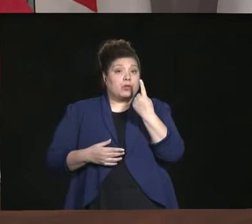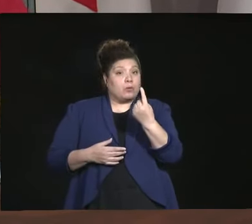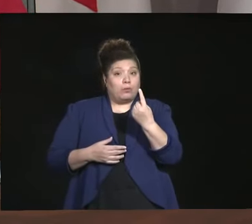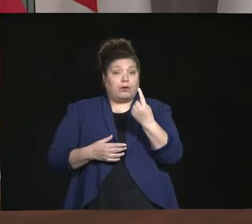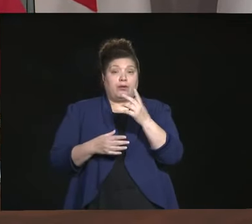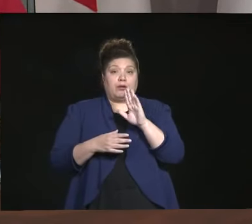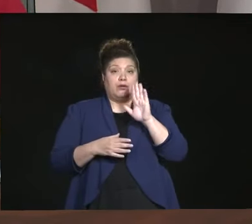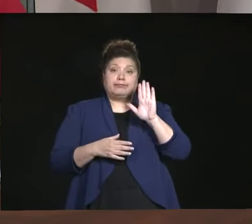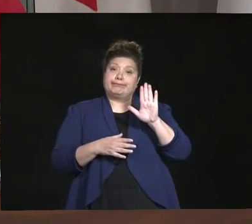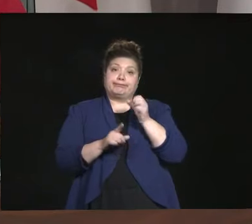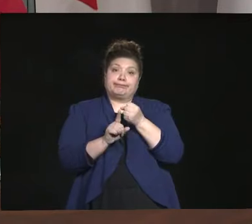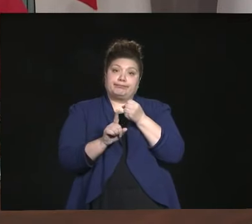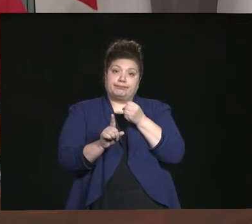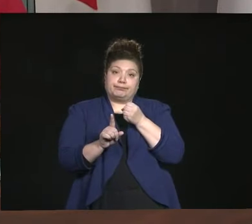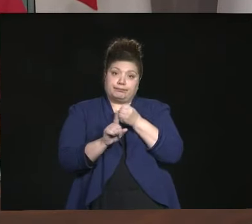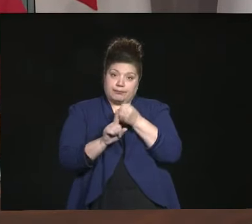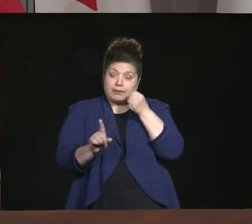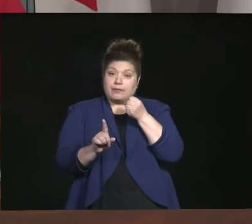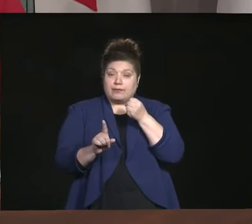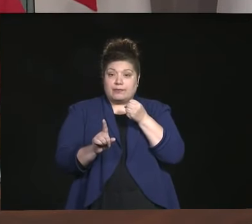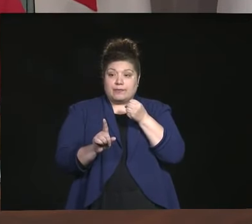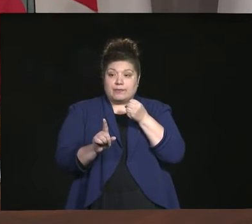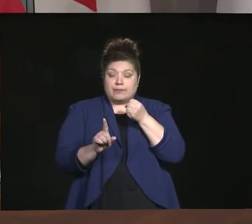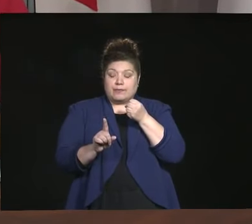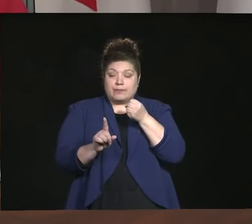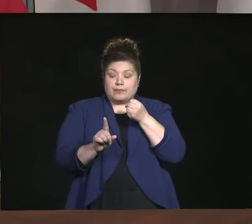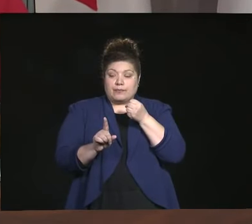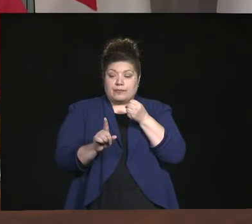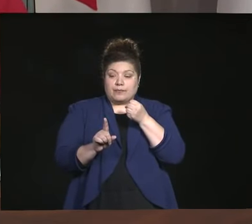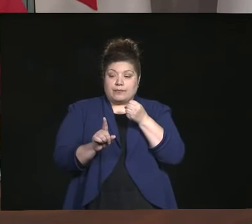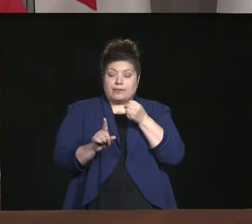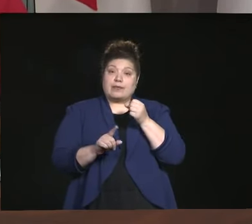est qu'il y a des situations dans lesquelles on